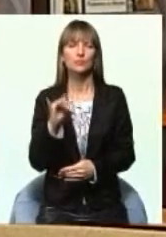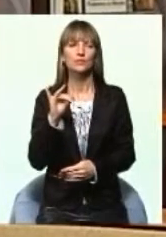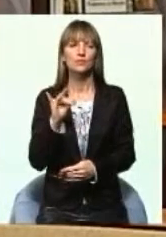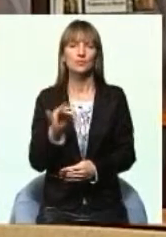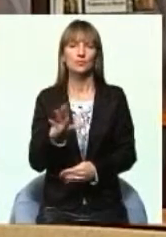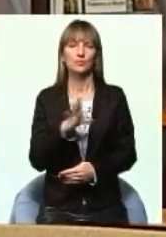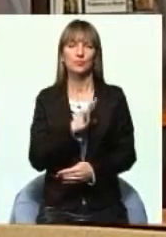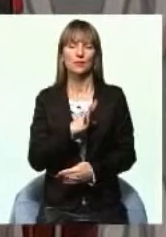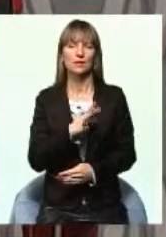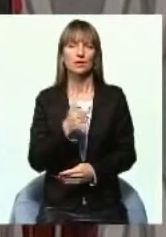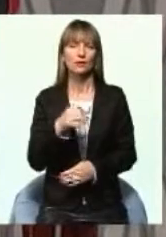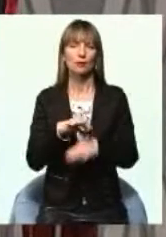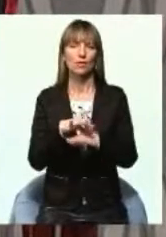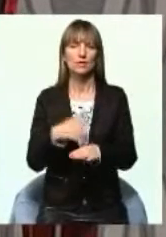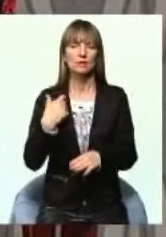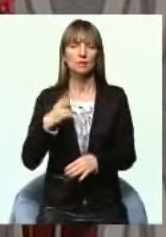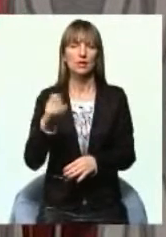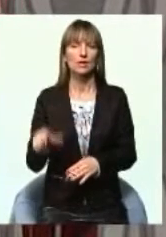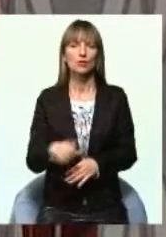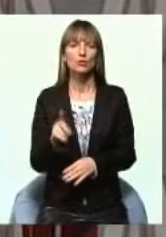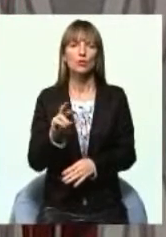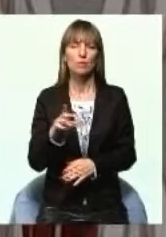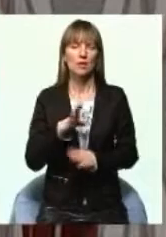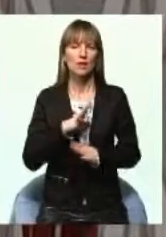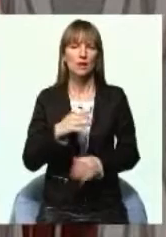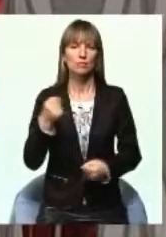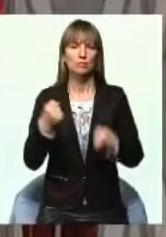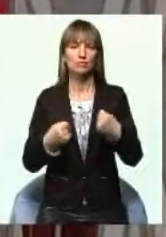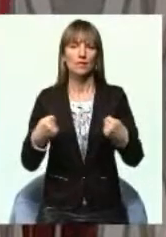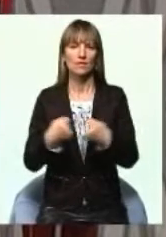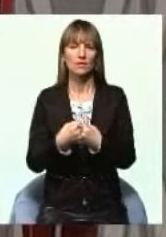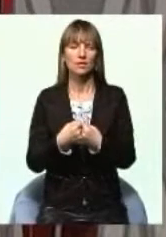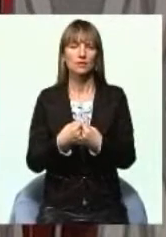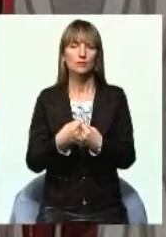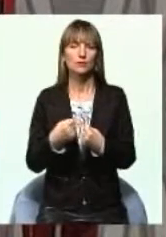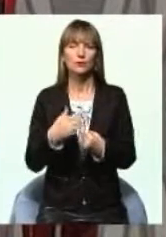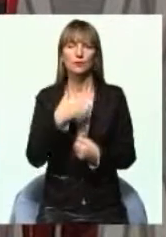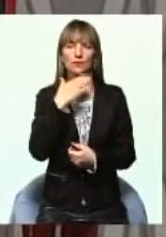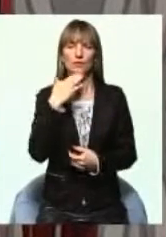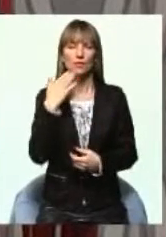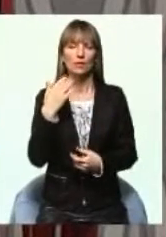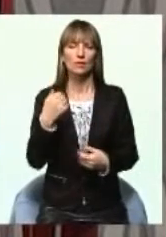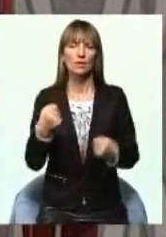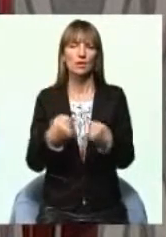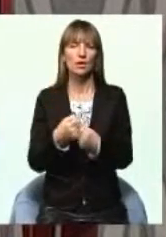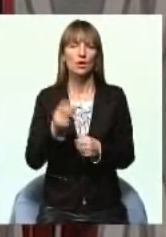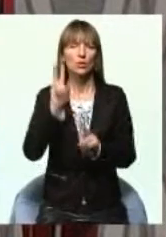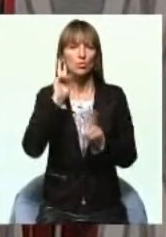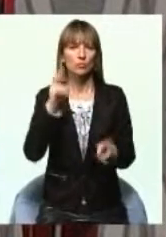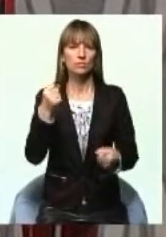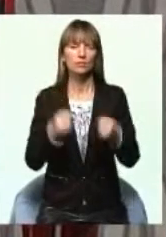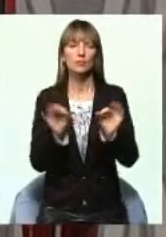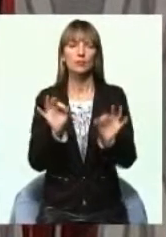бути гарно поводити себе на дорозі, щоб уникнути автокатастрофи. Стосовно автокатастрофи, дуже багато людей не вміють керувати